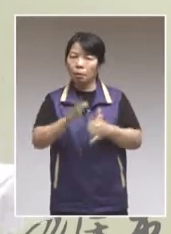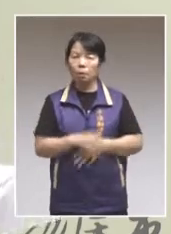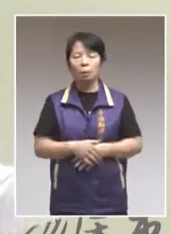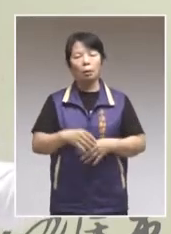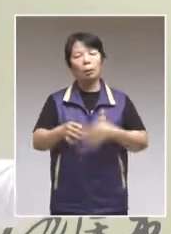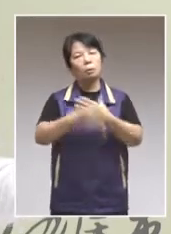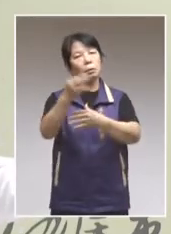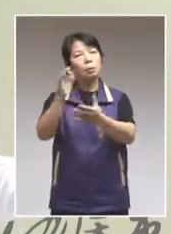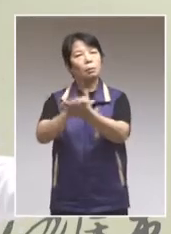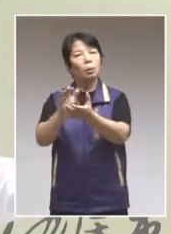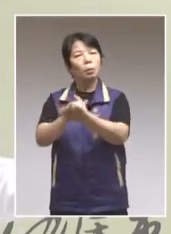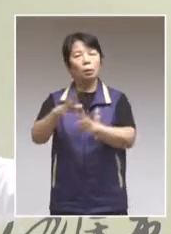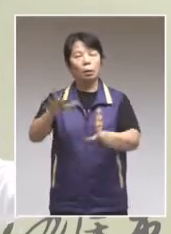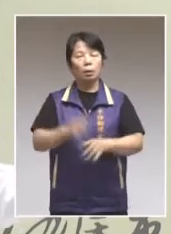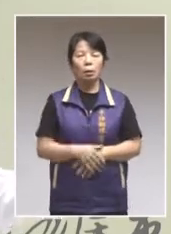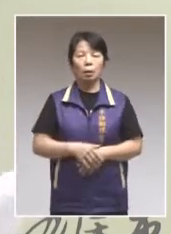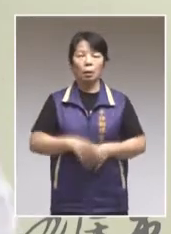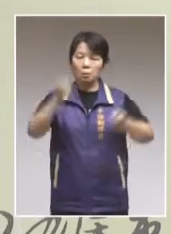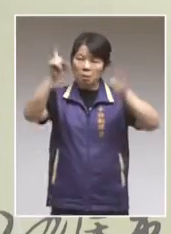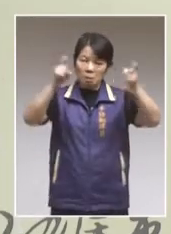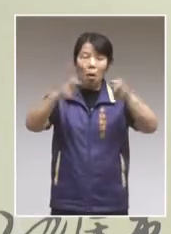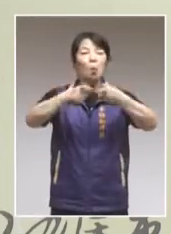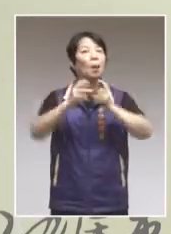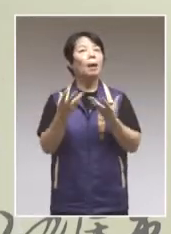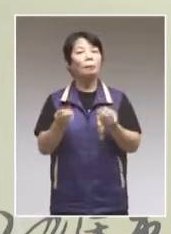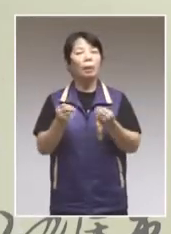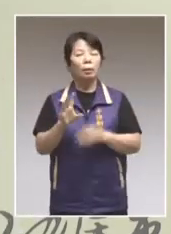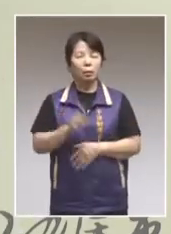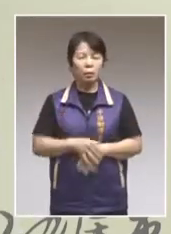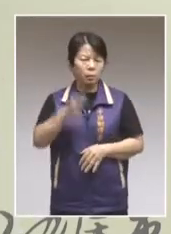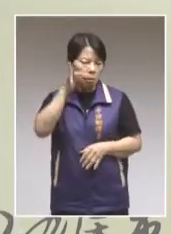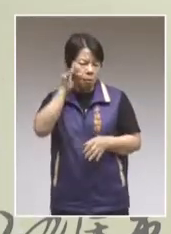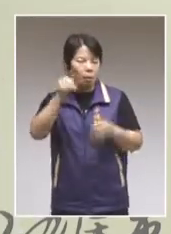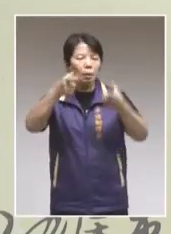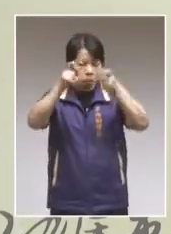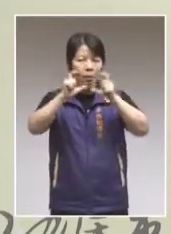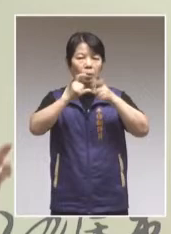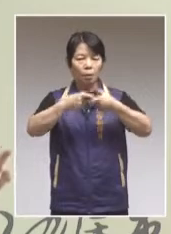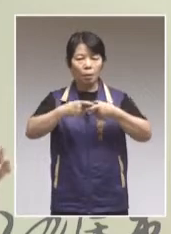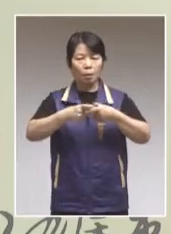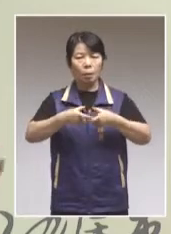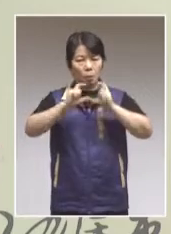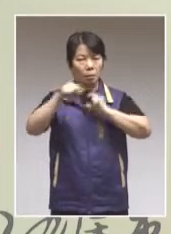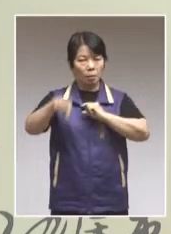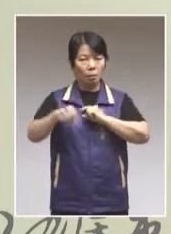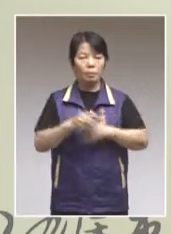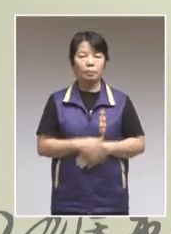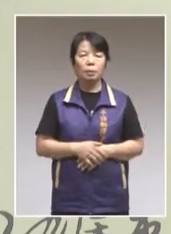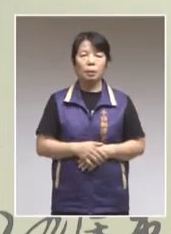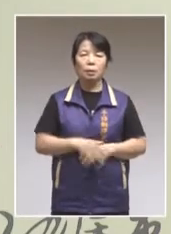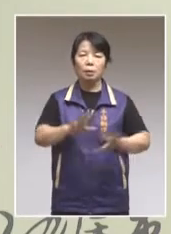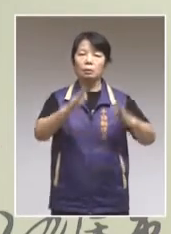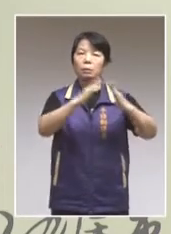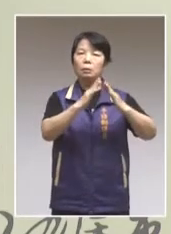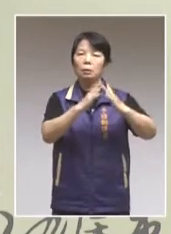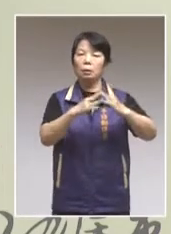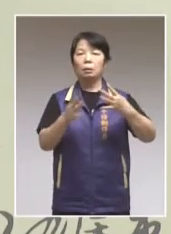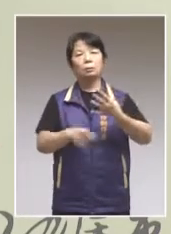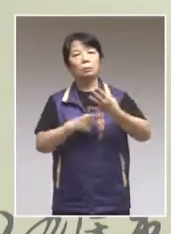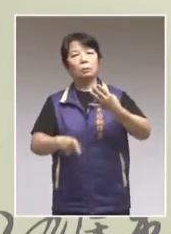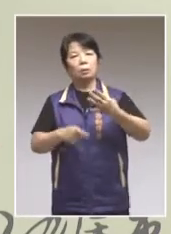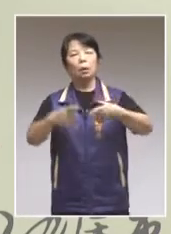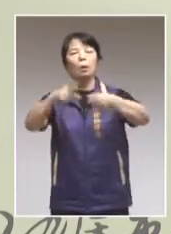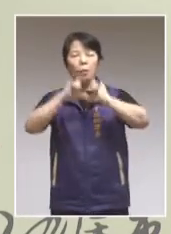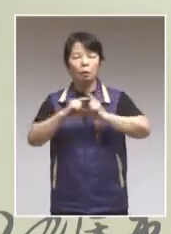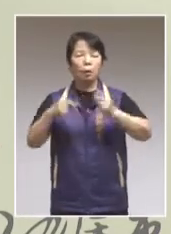朋友，过年无回来，所以即摆回来，最贵个伫台北四个一个厝家庭，四个回